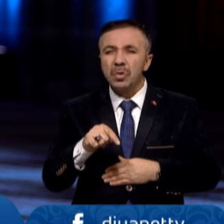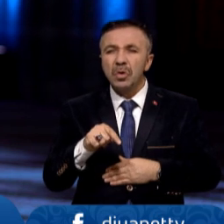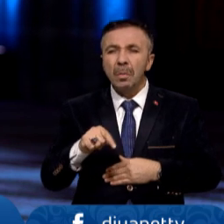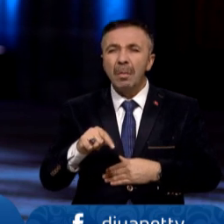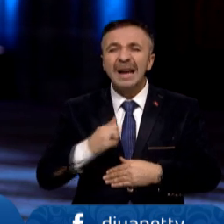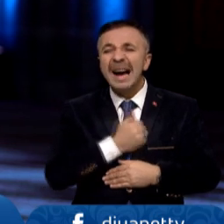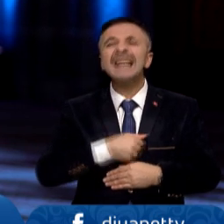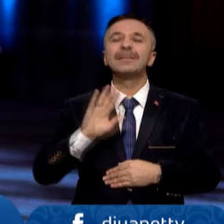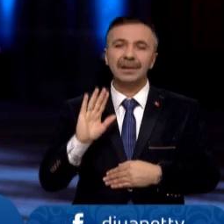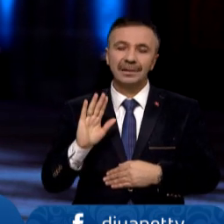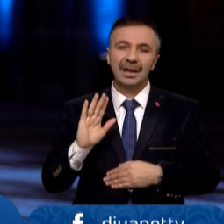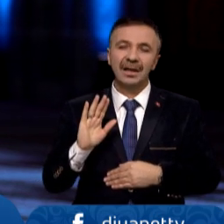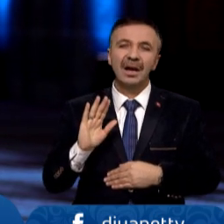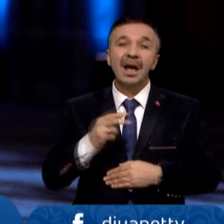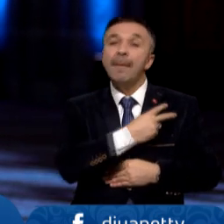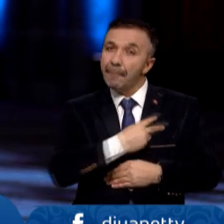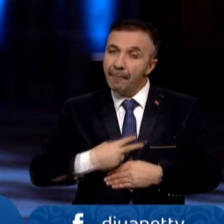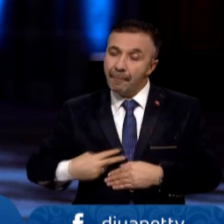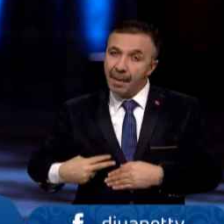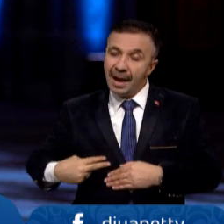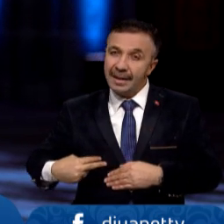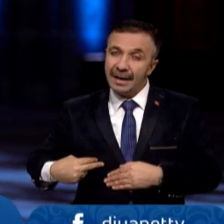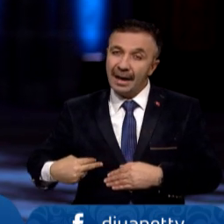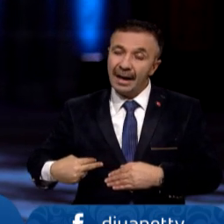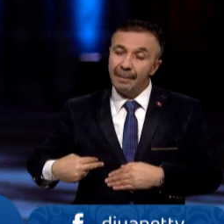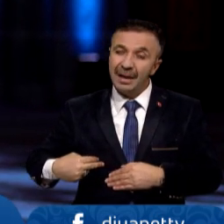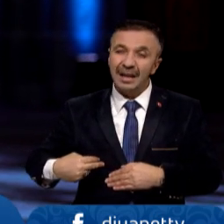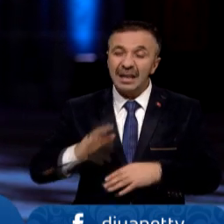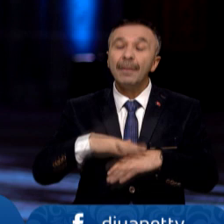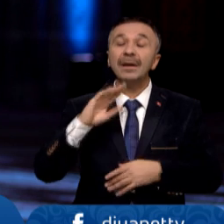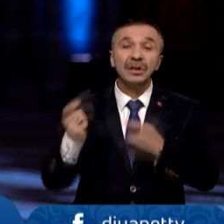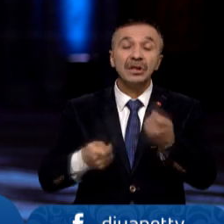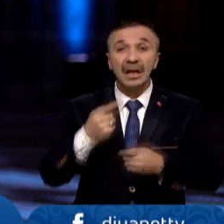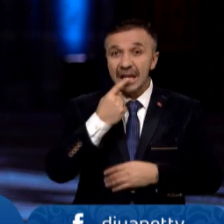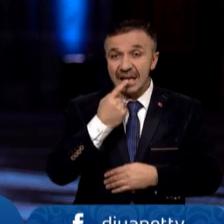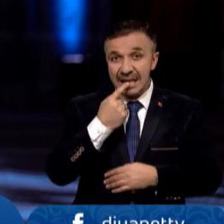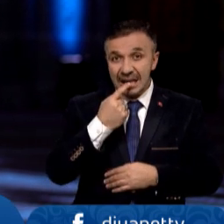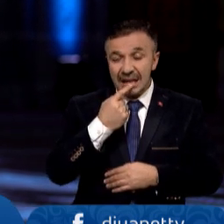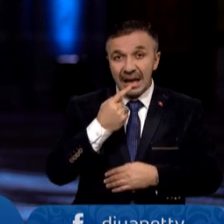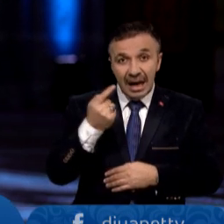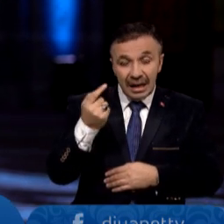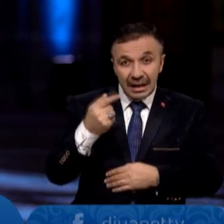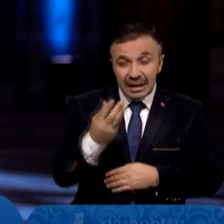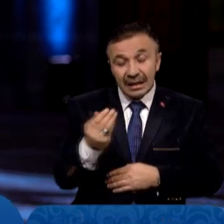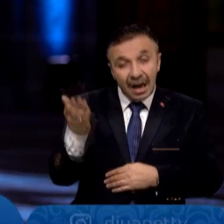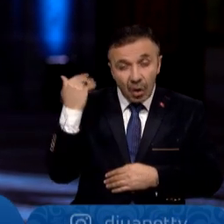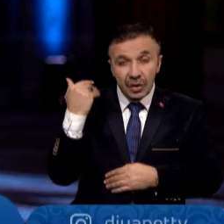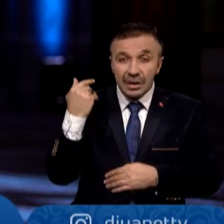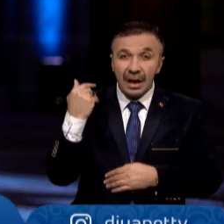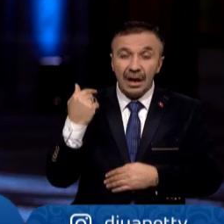darılmasın arkadaşlar belediyelerin yapamadığı işi yıllar önce Hazreti Ömer efendimiz yapmıştı